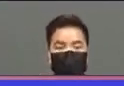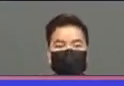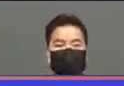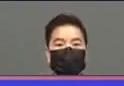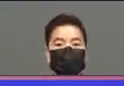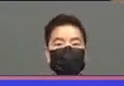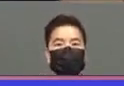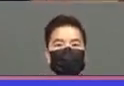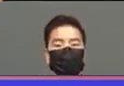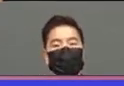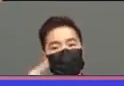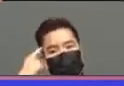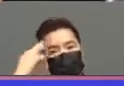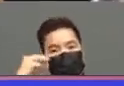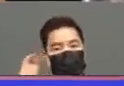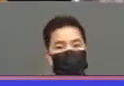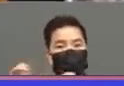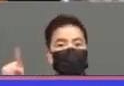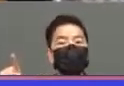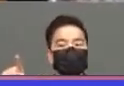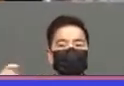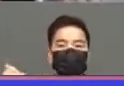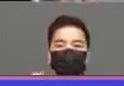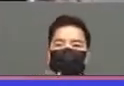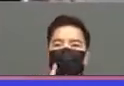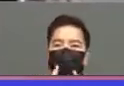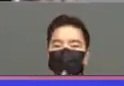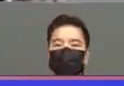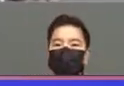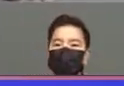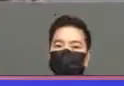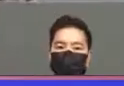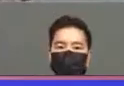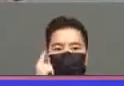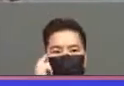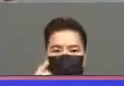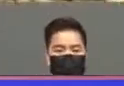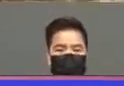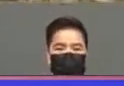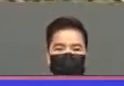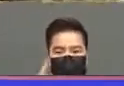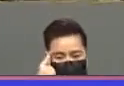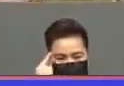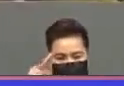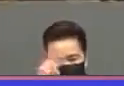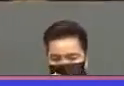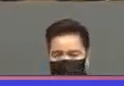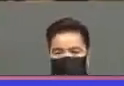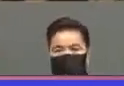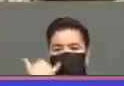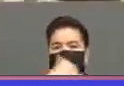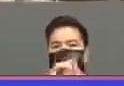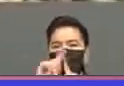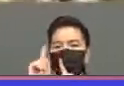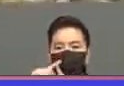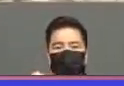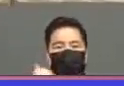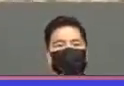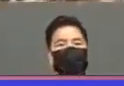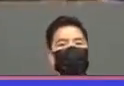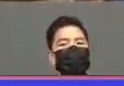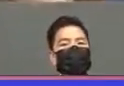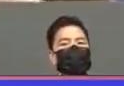ะพร้าวอ่อนมังคุดลำไยแล้วก็ส้มโอน้อยๆครับ โอ้ยน่าอร่อยมากนะคะอ ัน ดับ2ค่ะผลไม้สดมียอดการส่งออกทางบกมีปริมาณถึ